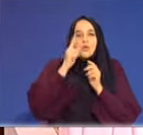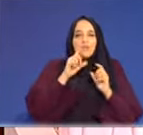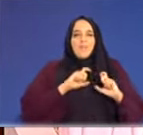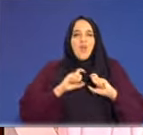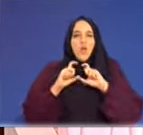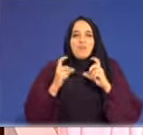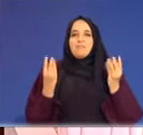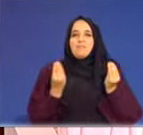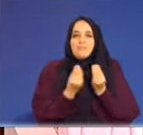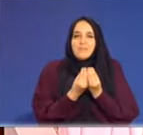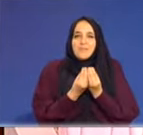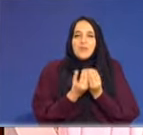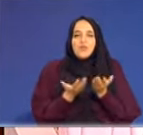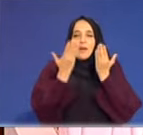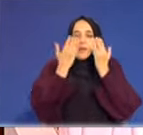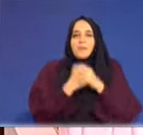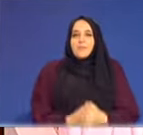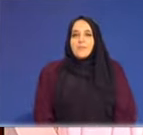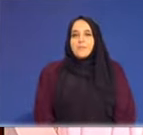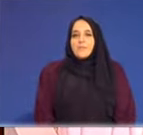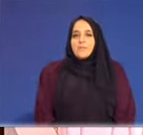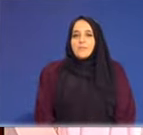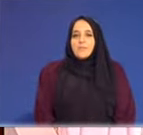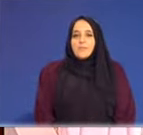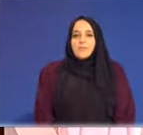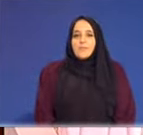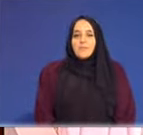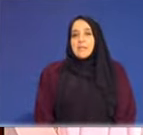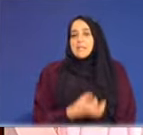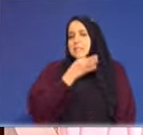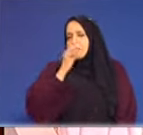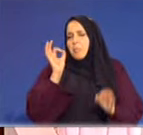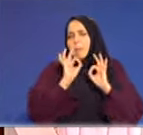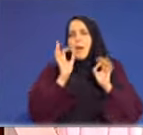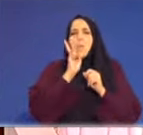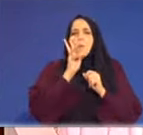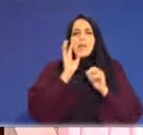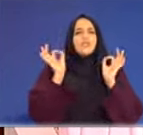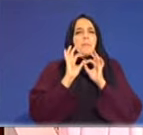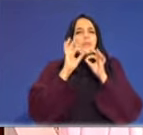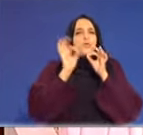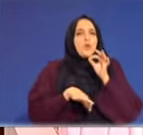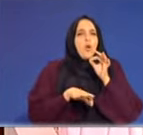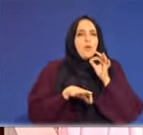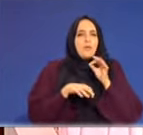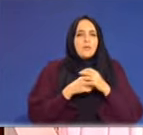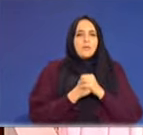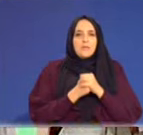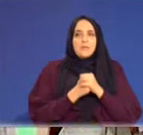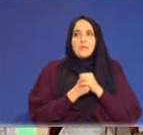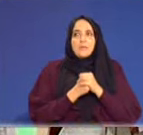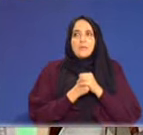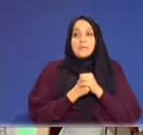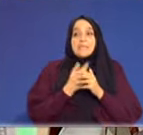بينهما ويصلح ذات بينهما. وما كانش مشكلة يا أم أنس ما عندهاش حل،